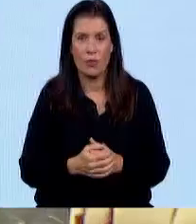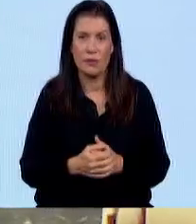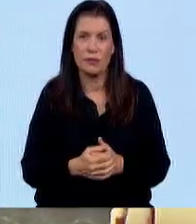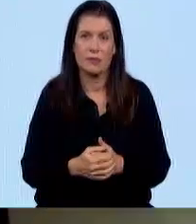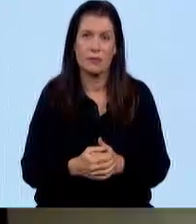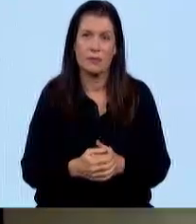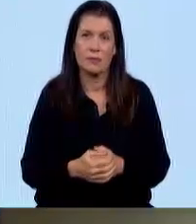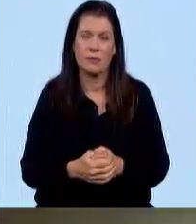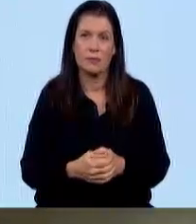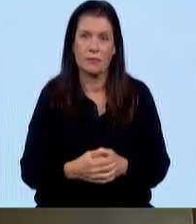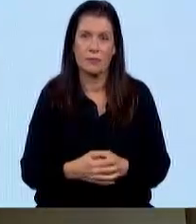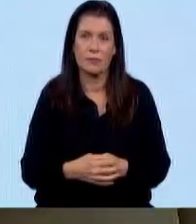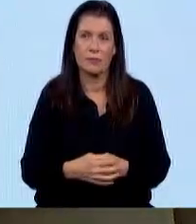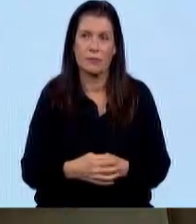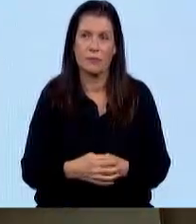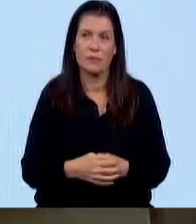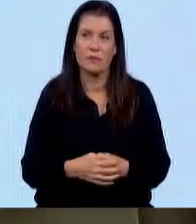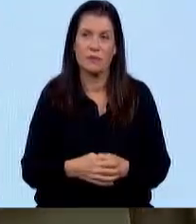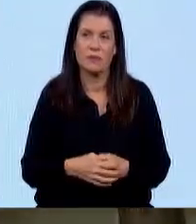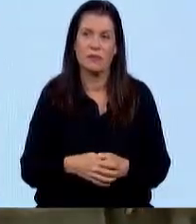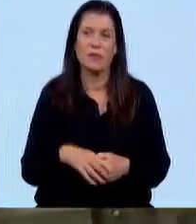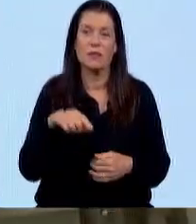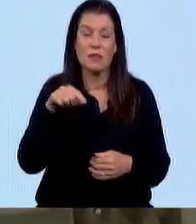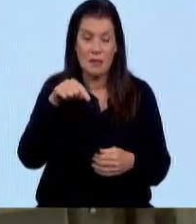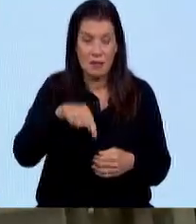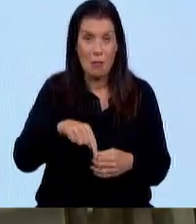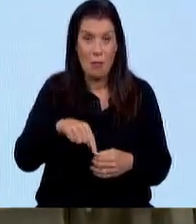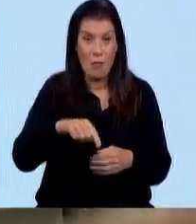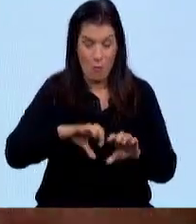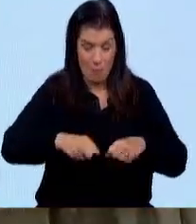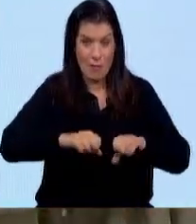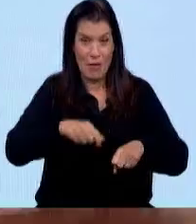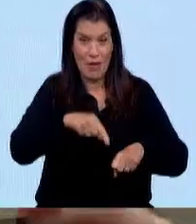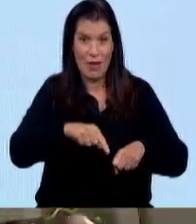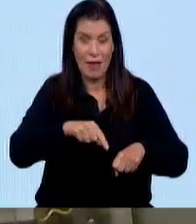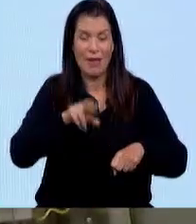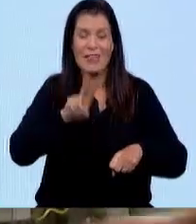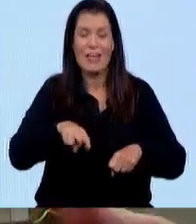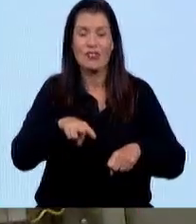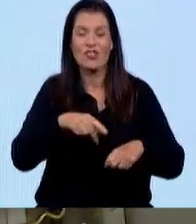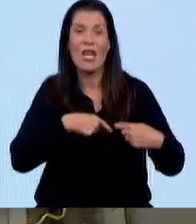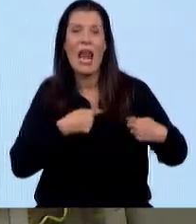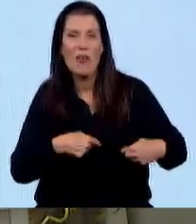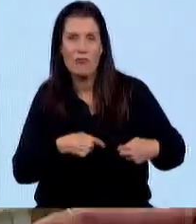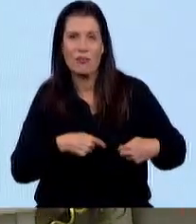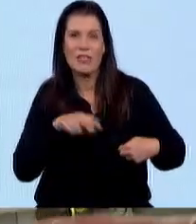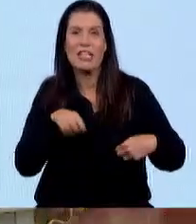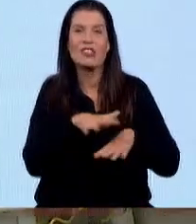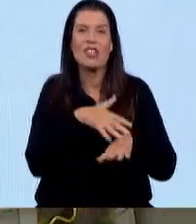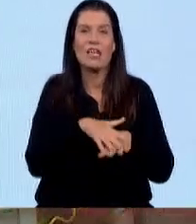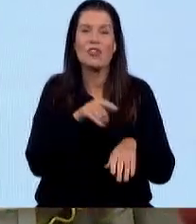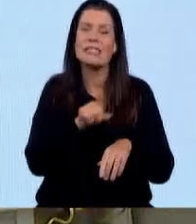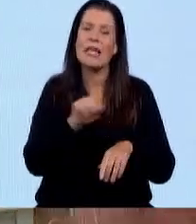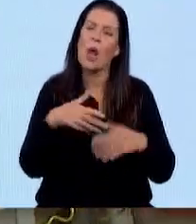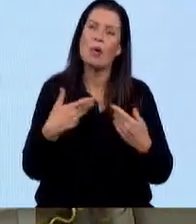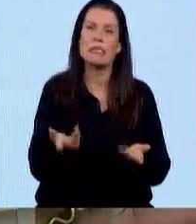פה יושב הלב, הרגש, הכל יושב פה. זה משהו, זה לא מתכון שלקחת ואתה עושה אותו. זה פשוט לקחת משהו